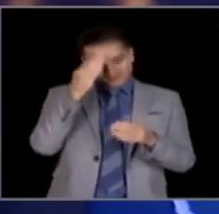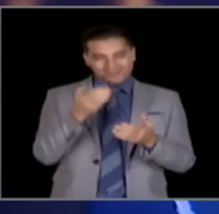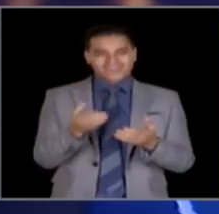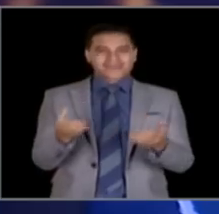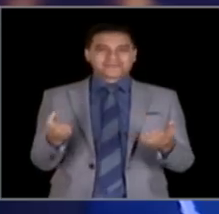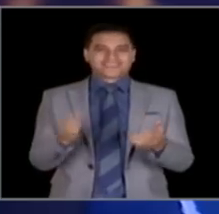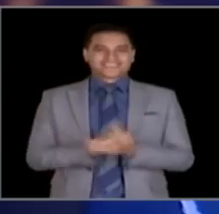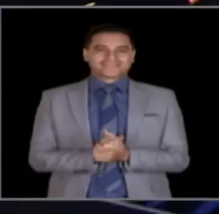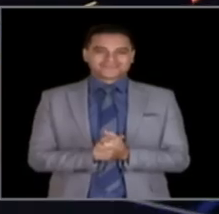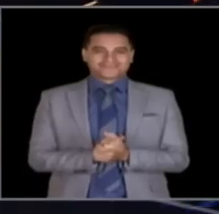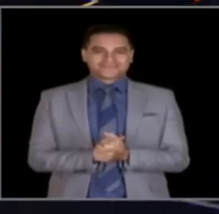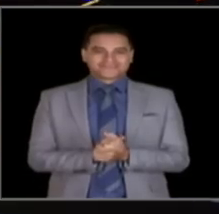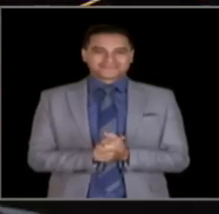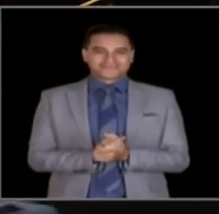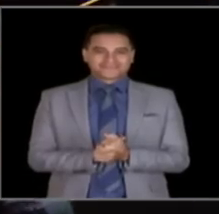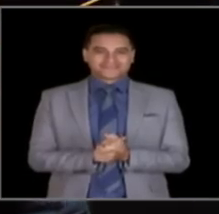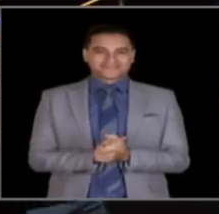برنامج العباقره.